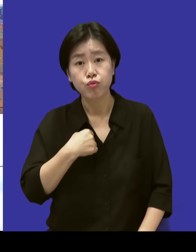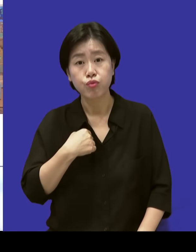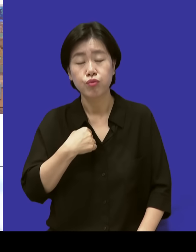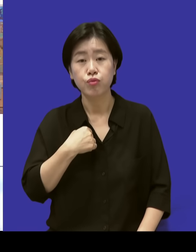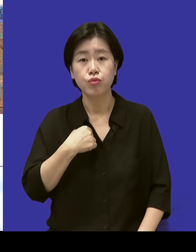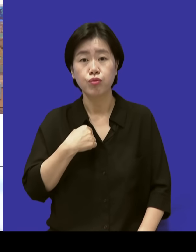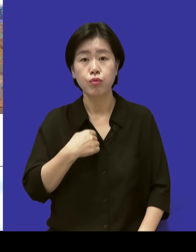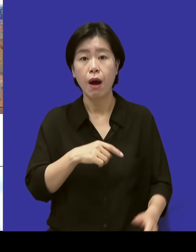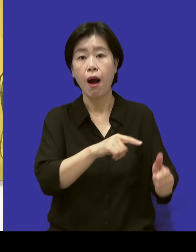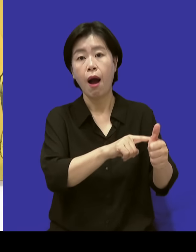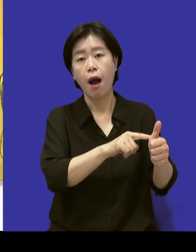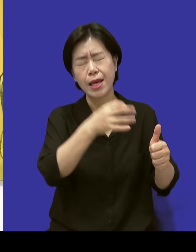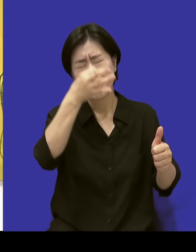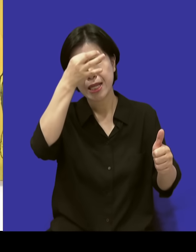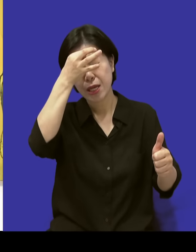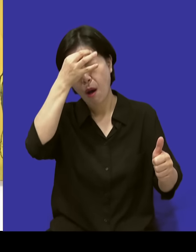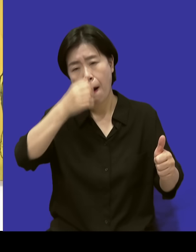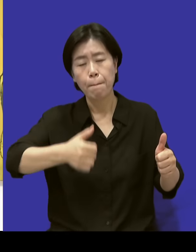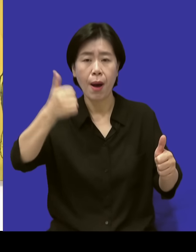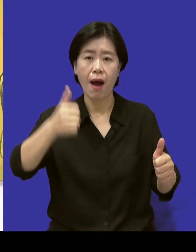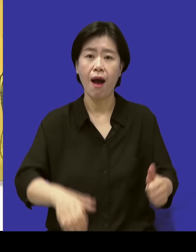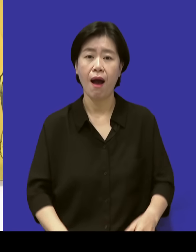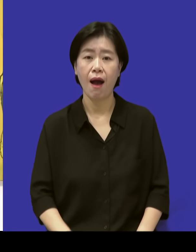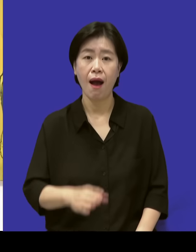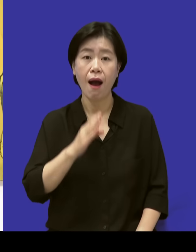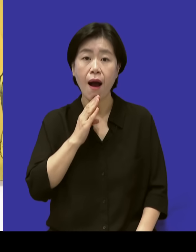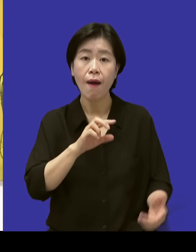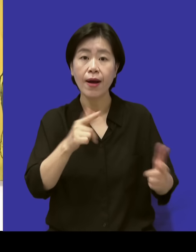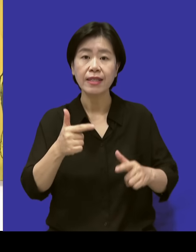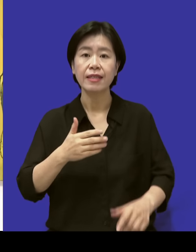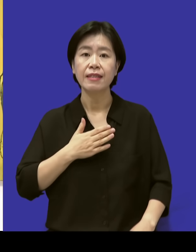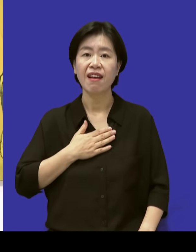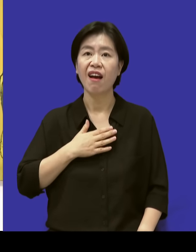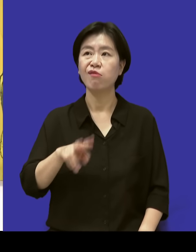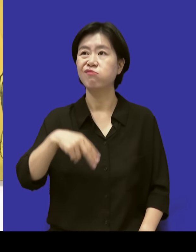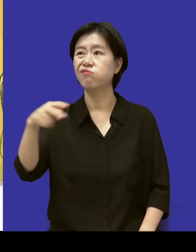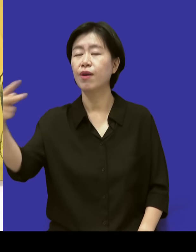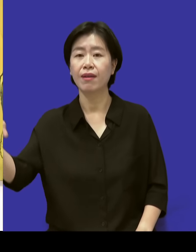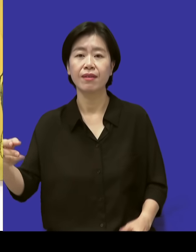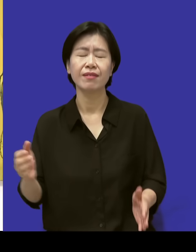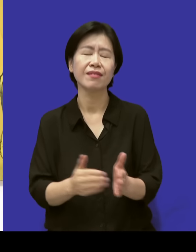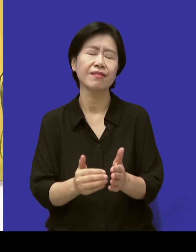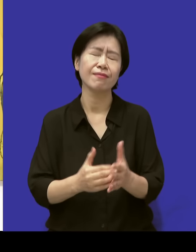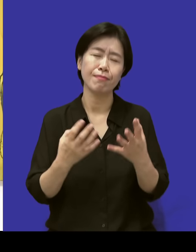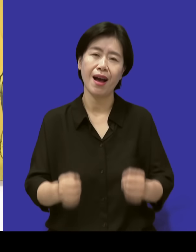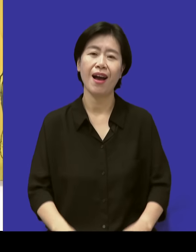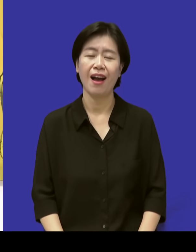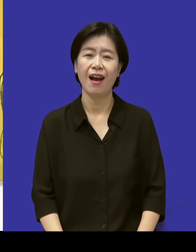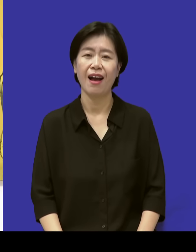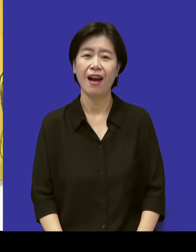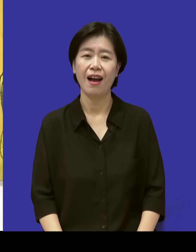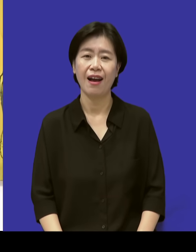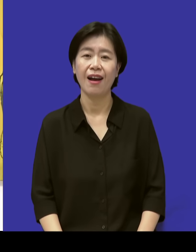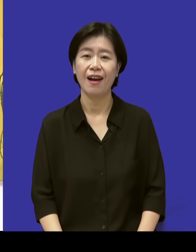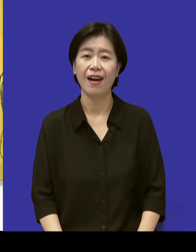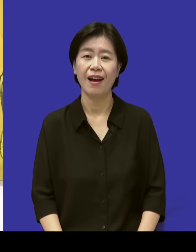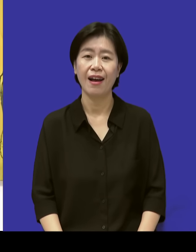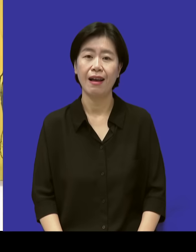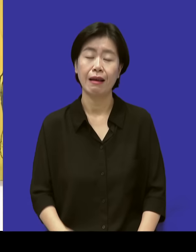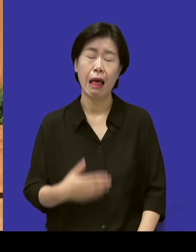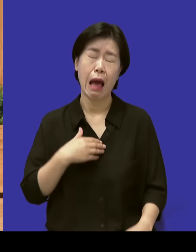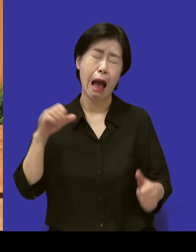선수한테 뭐 뭔가 기술을 다 당하면서 예, 예, 예. 날라다녔었고 예. 막 혹자들은 막